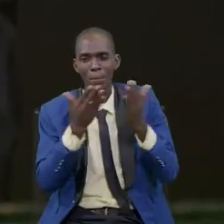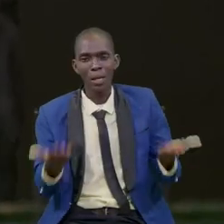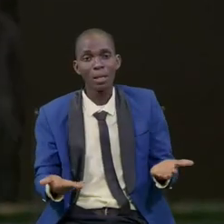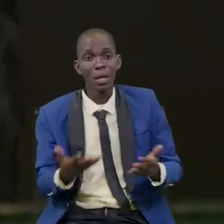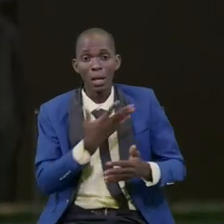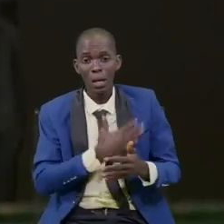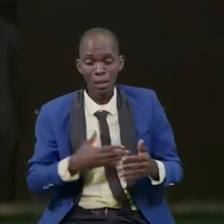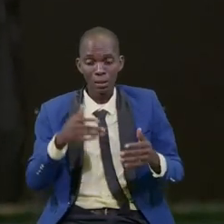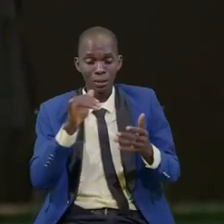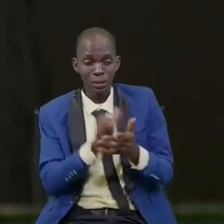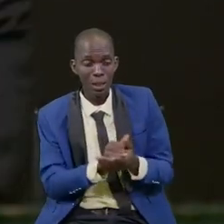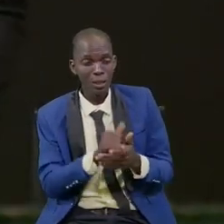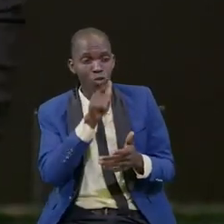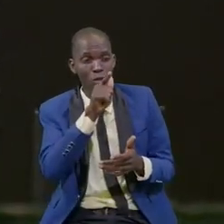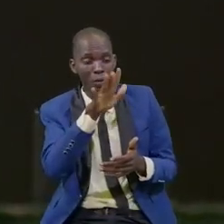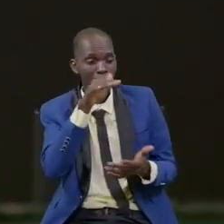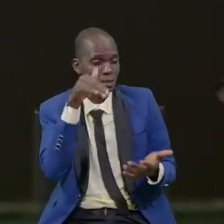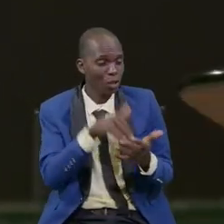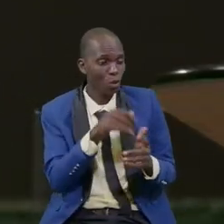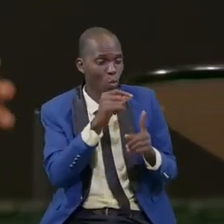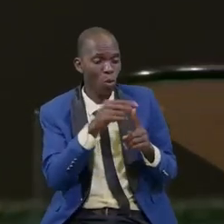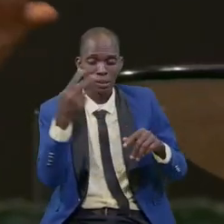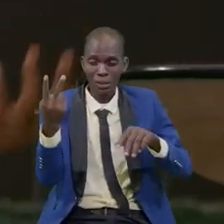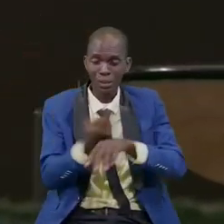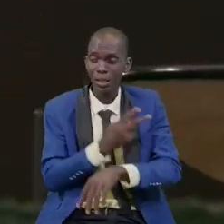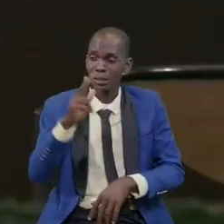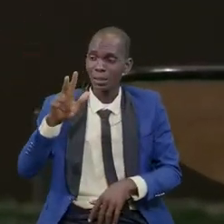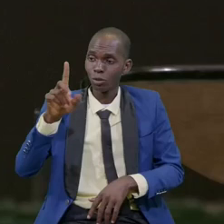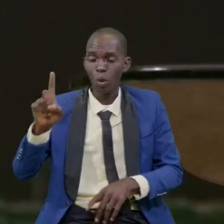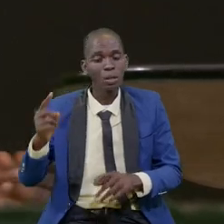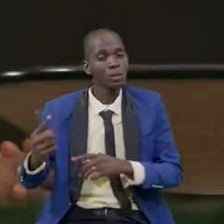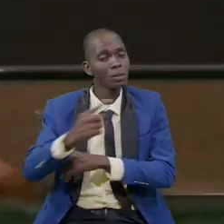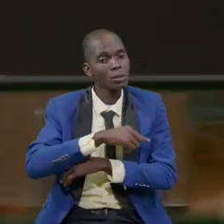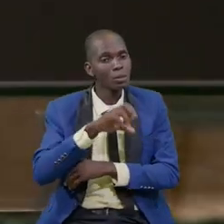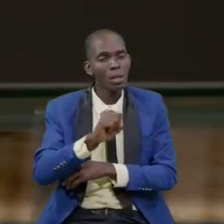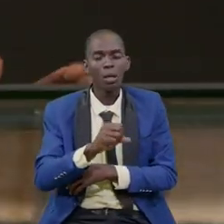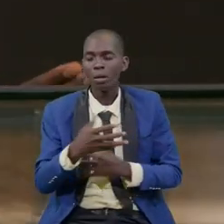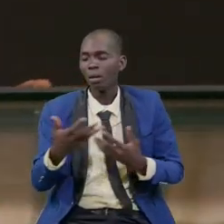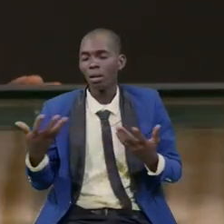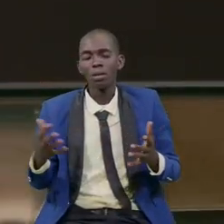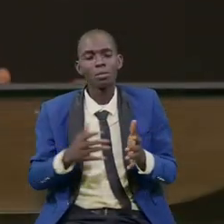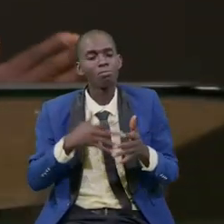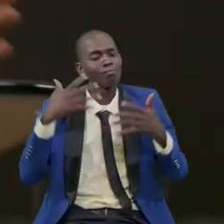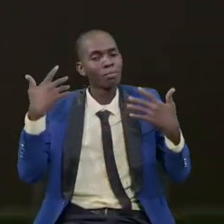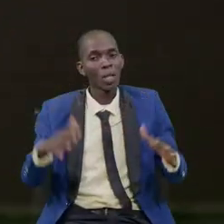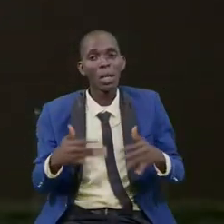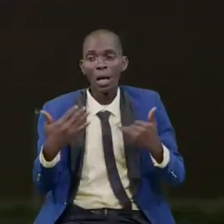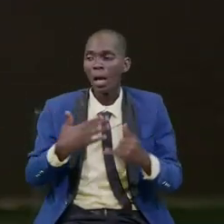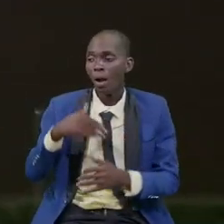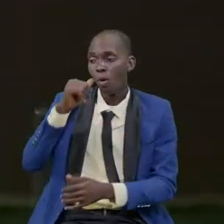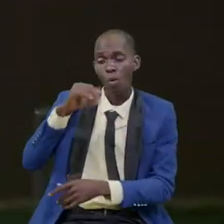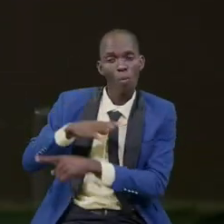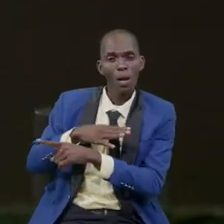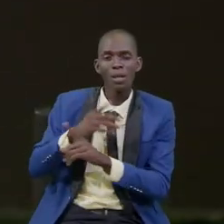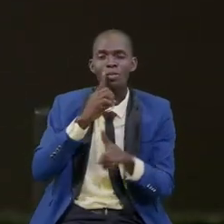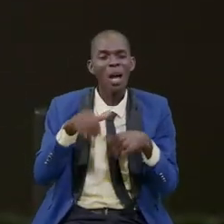Quand ça fait un mois, 25 000 mots chaque jour, ceux qui ont fait l'étude, ils ont dit que